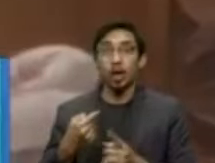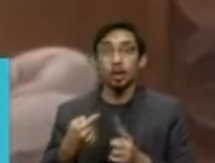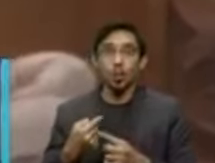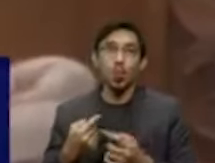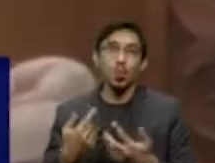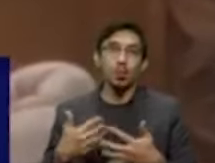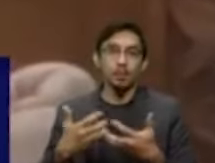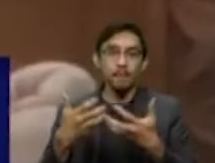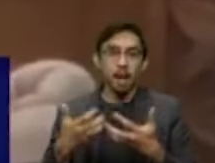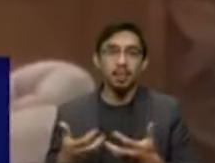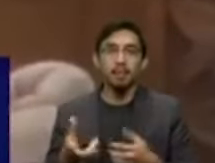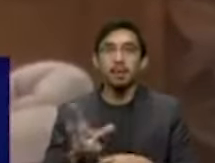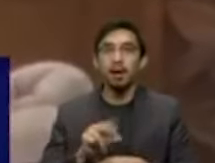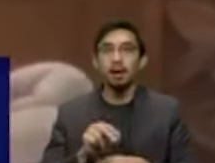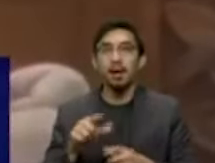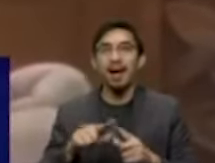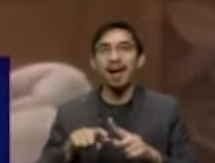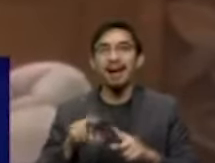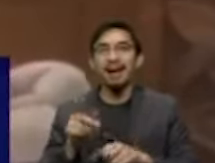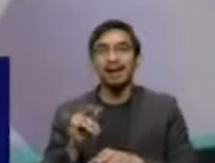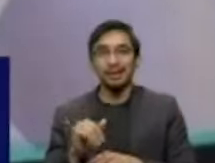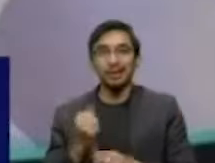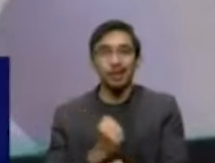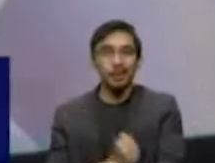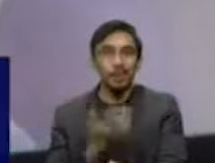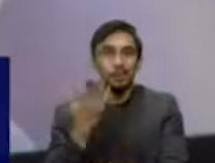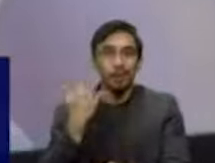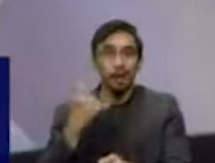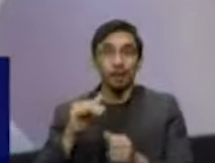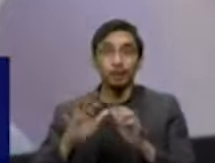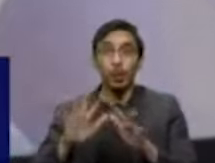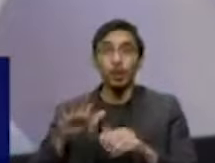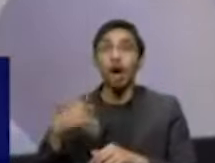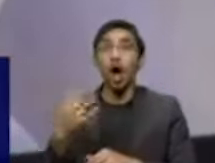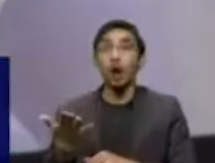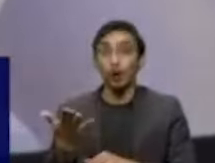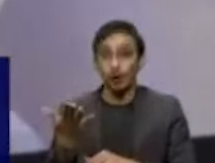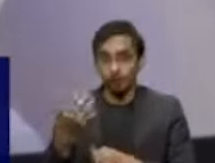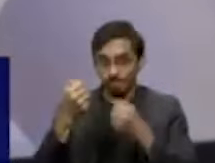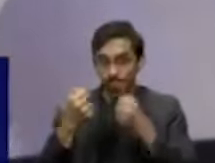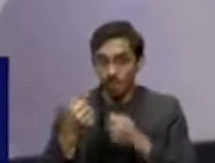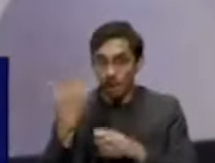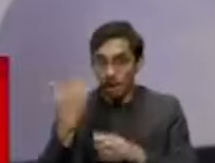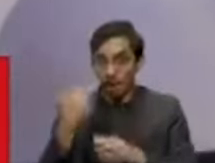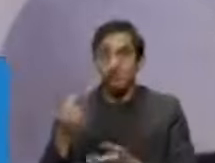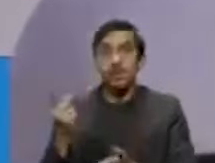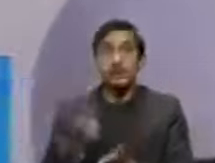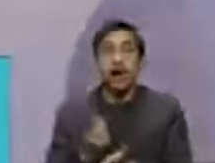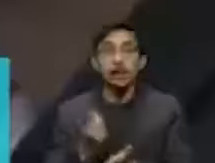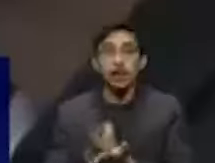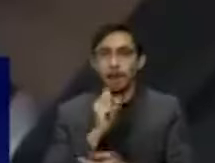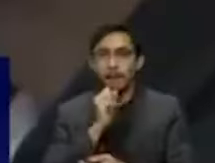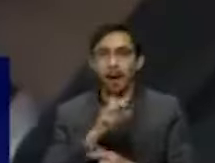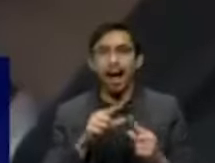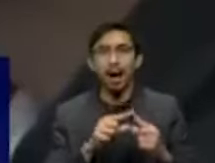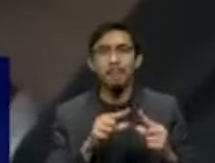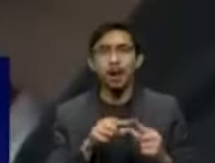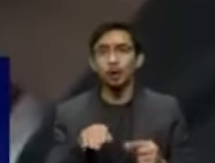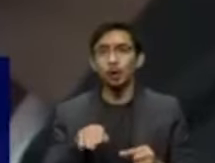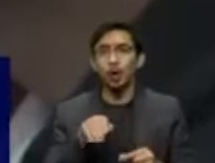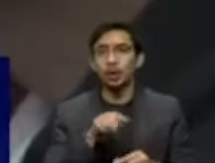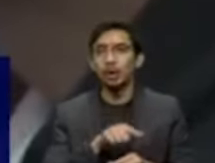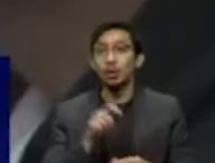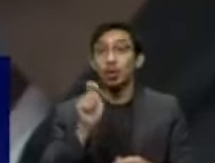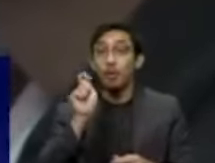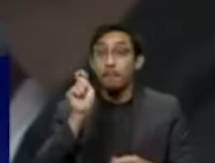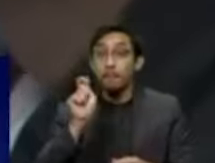dari terdakwa Akri, penyuplai narkoba Amar Zoni yang hanya didakwa 10 tahun penjara. Jaksa